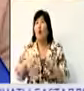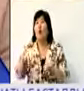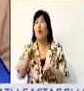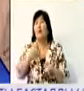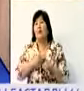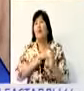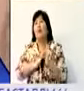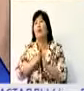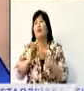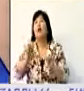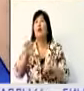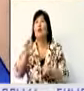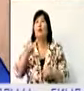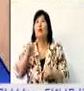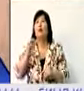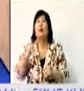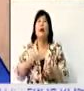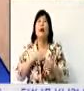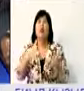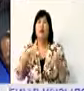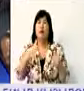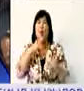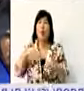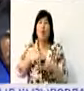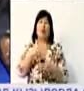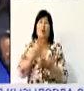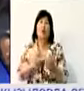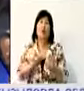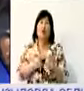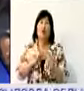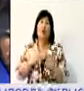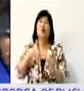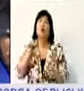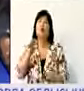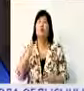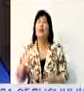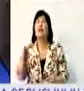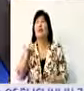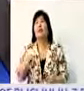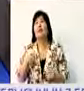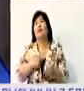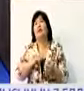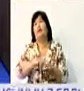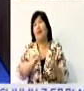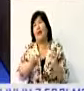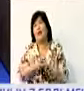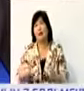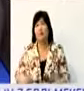кеткен. Кейін Ботабай деген атау берілді. Енді міне көпшіліктің ұсынысымен бұл ауыл Тұрсынбай датқа деп аталды.